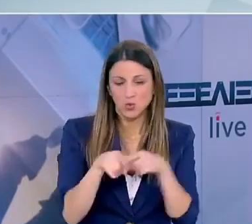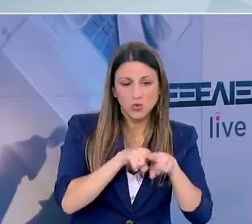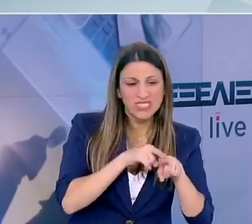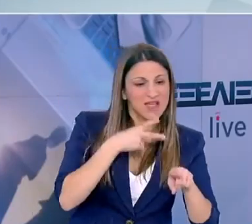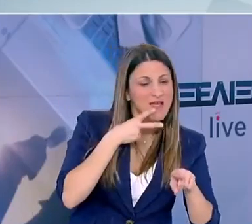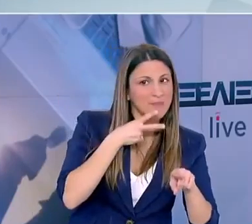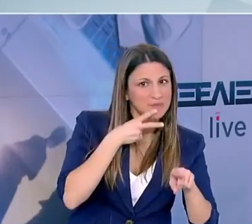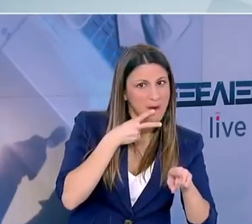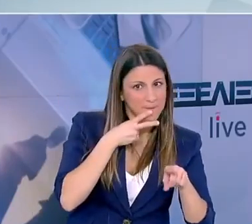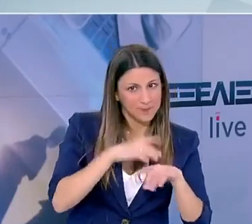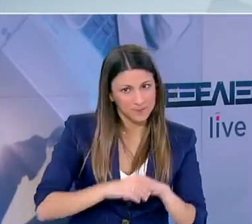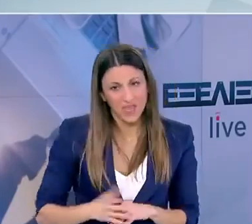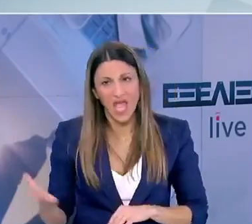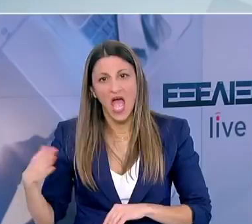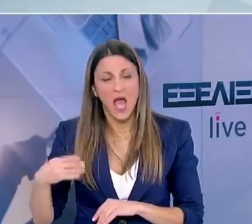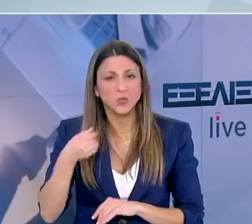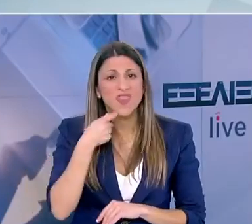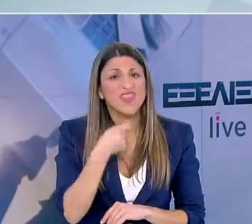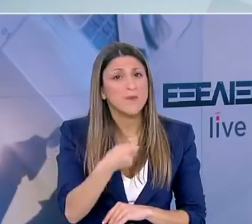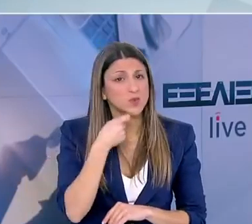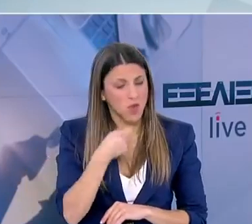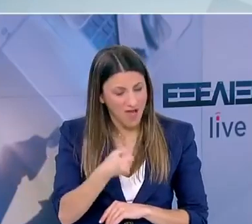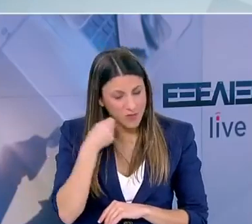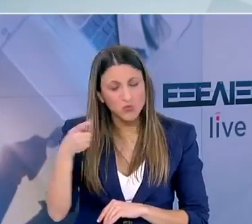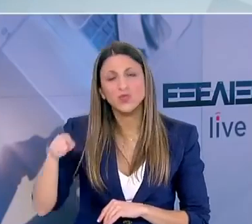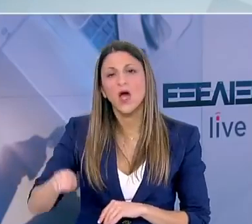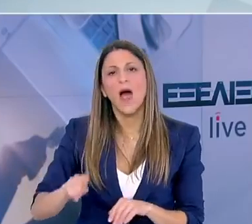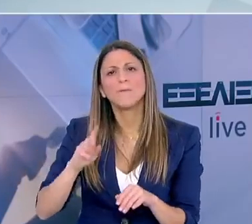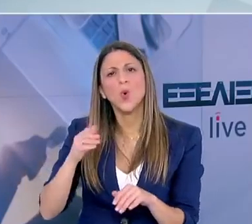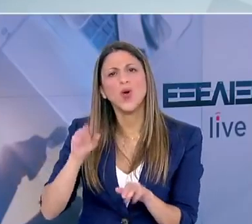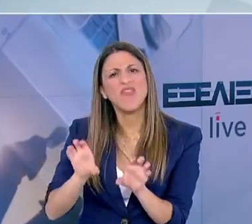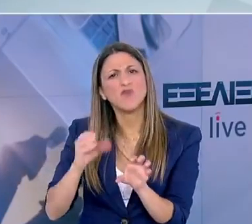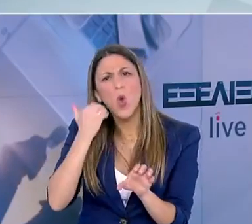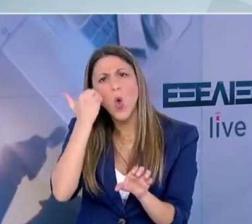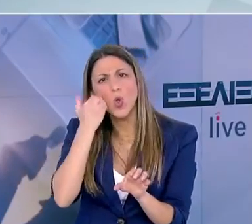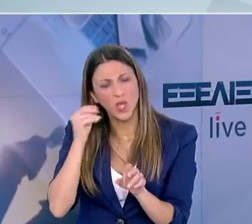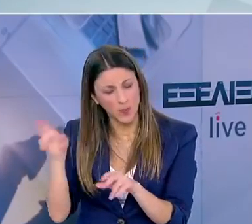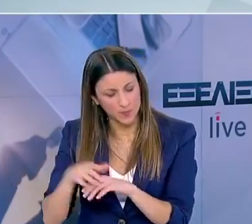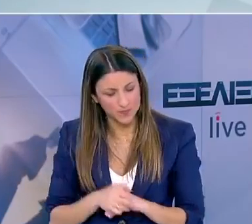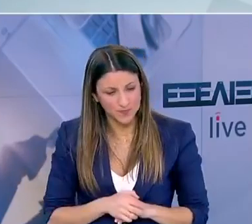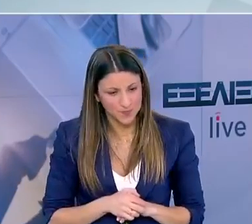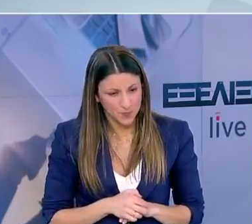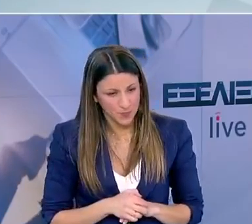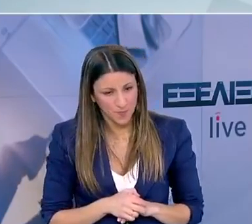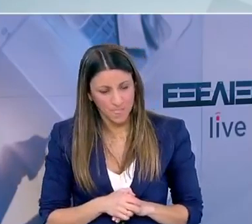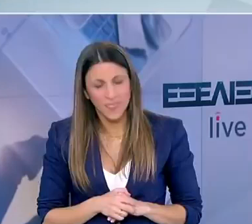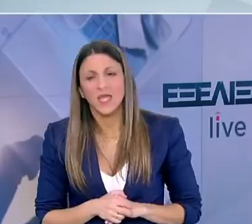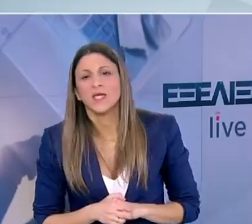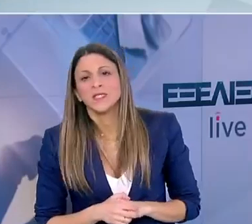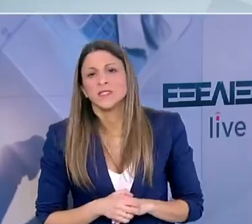κύριος Αντωνογιαννάκης από την εφημερίδα Αυγή και το ραδιοφωνικό σταθμό Στο Κόκκινο. Κύριε Τσιόδρα, συνάδελφοί σας